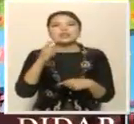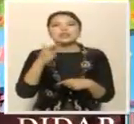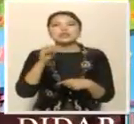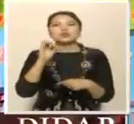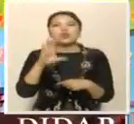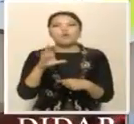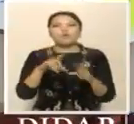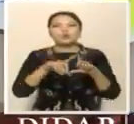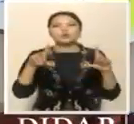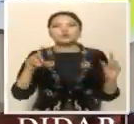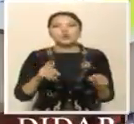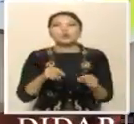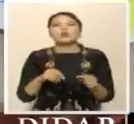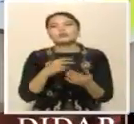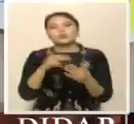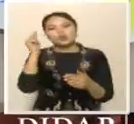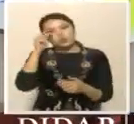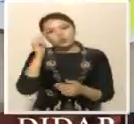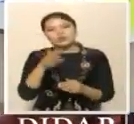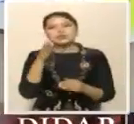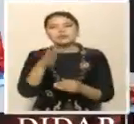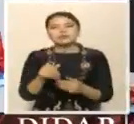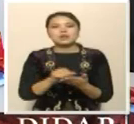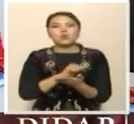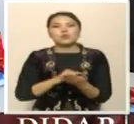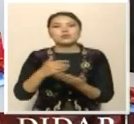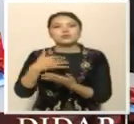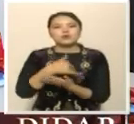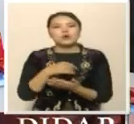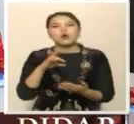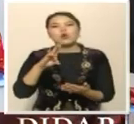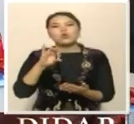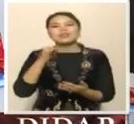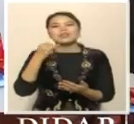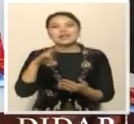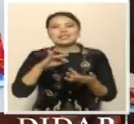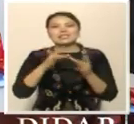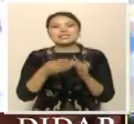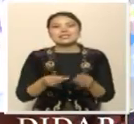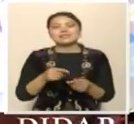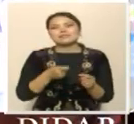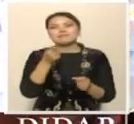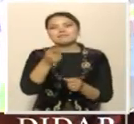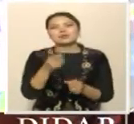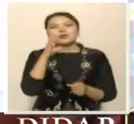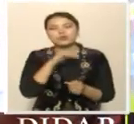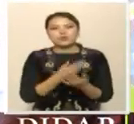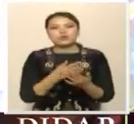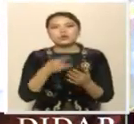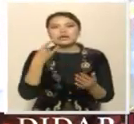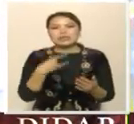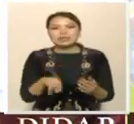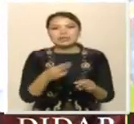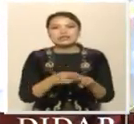алдын ала білім беру ұйымын белгілеп, талап етілген құжаттарды онлайн тіркей алады. Ол баланың туу туралы куәлігінің көшірмесі